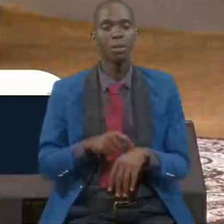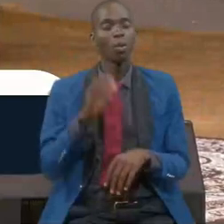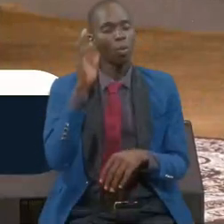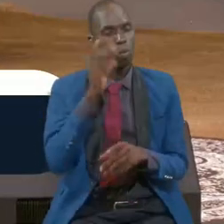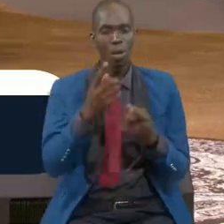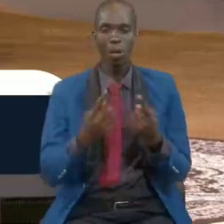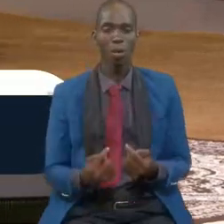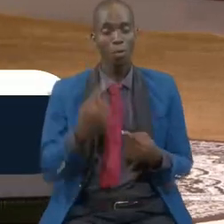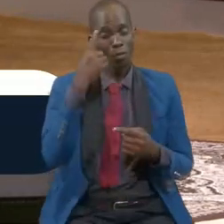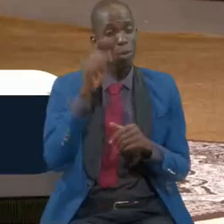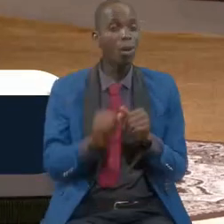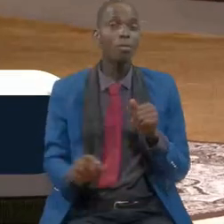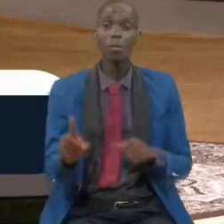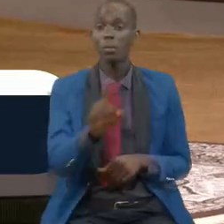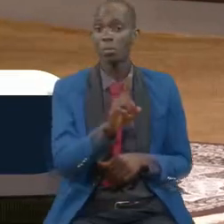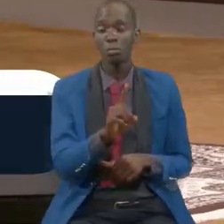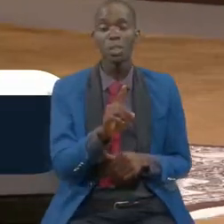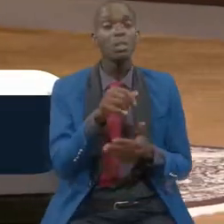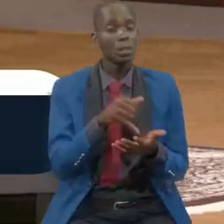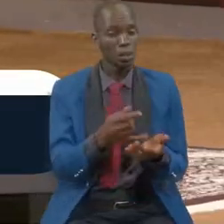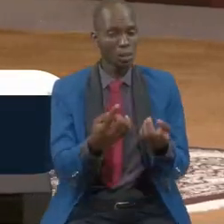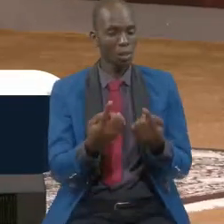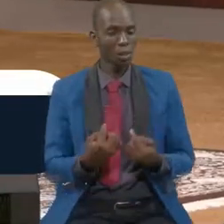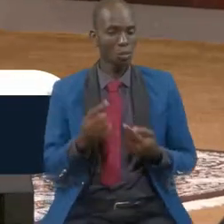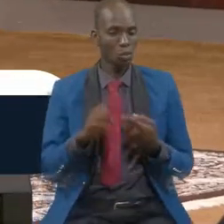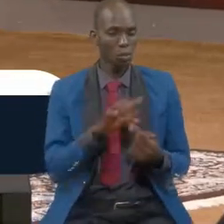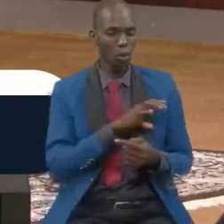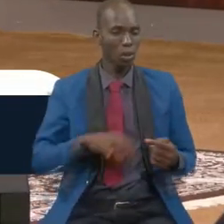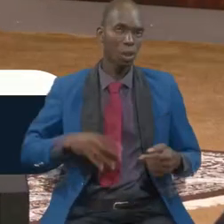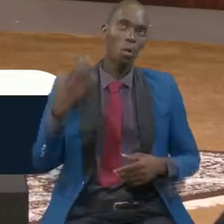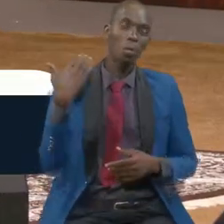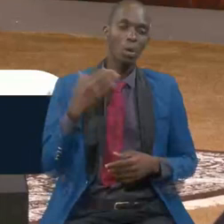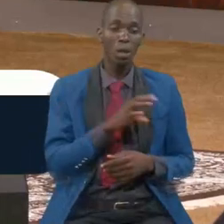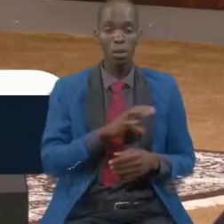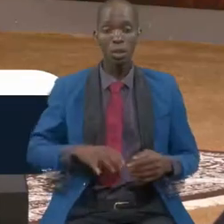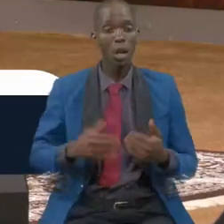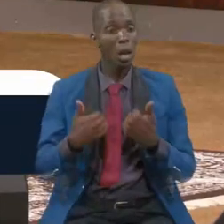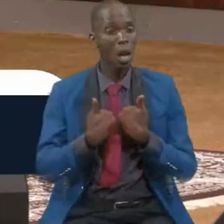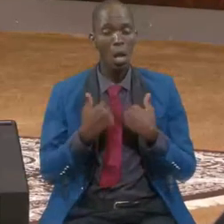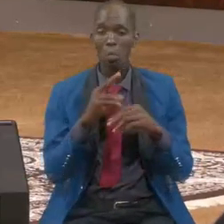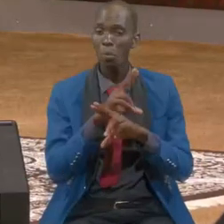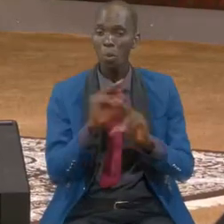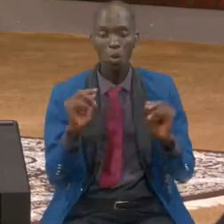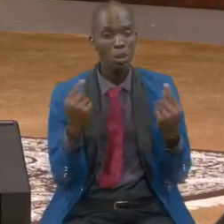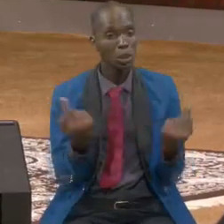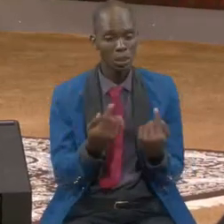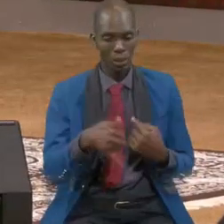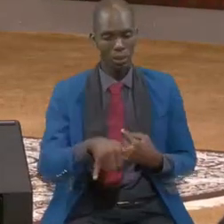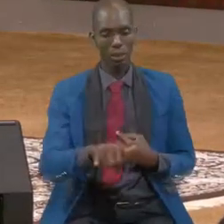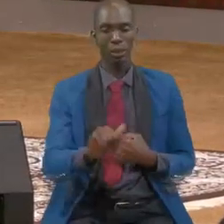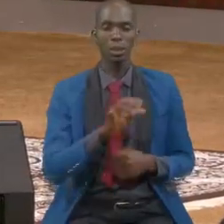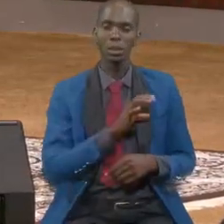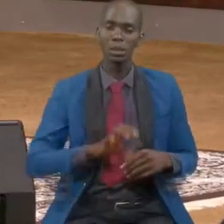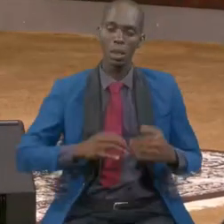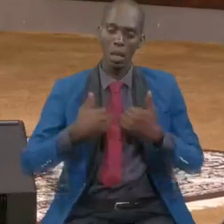Les temps difficiles viendront pour tout le monde. C'était arrivé pour Christ, il n'avait pas de péché,